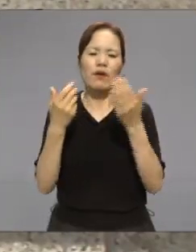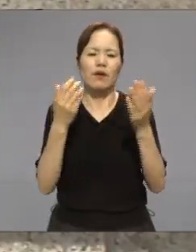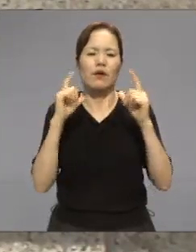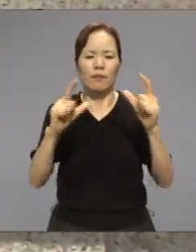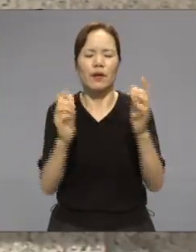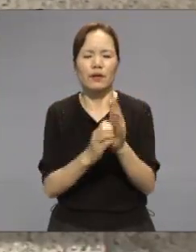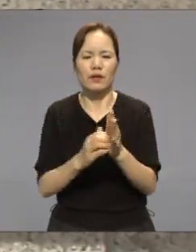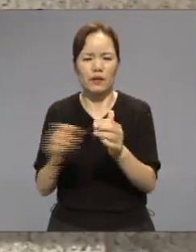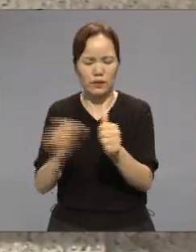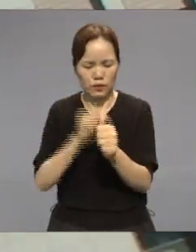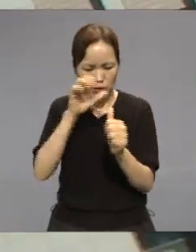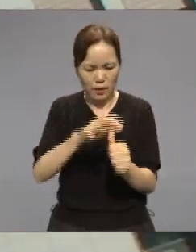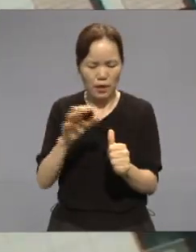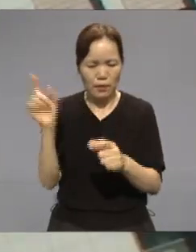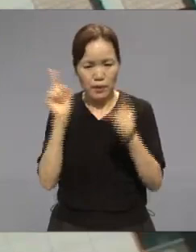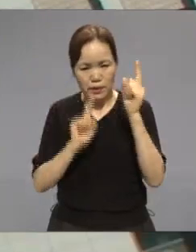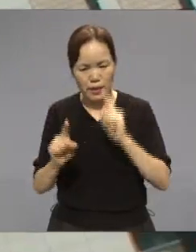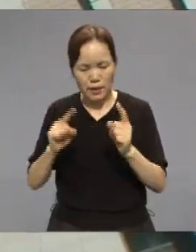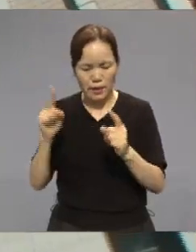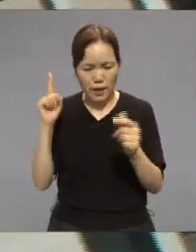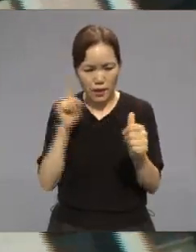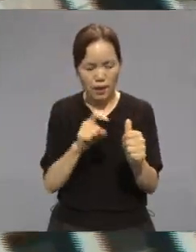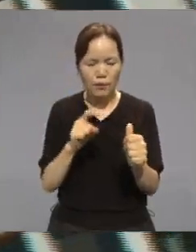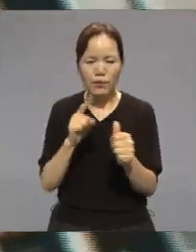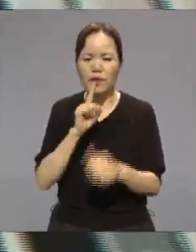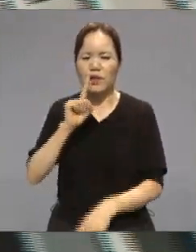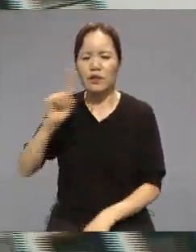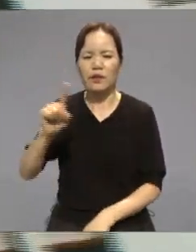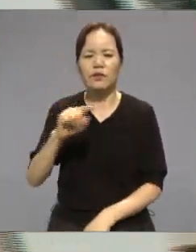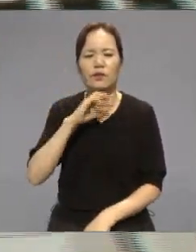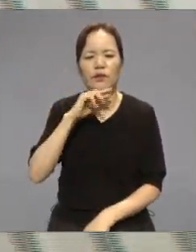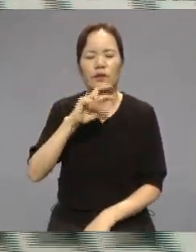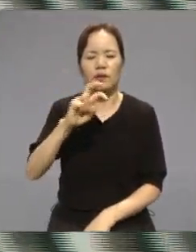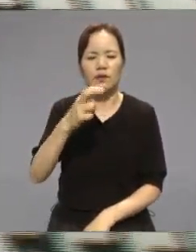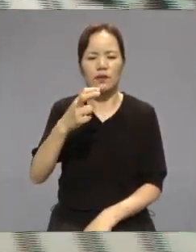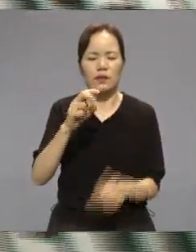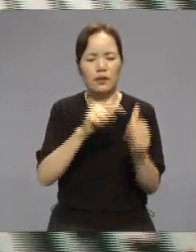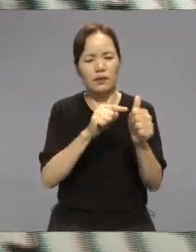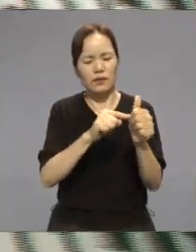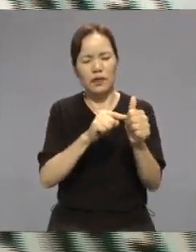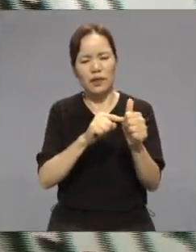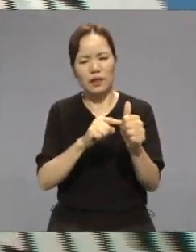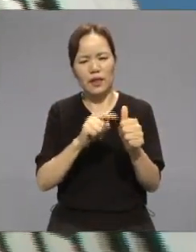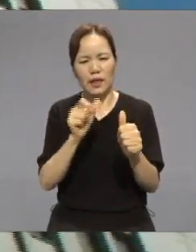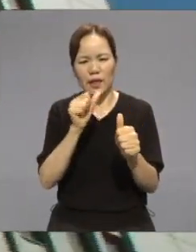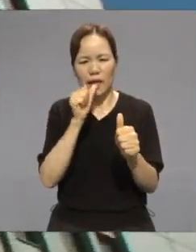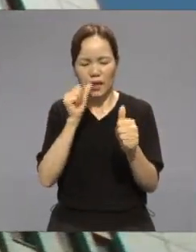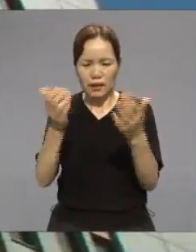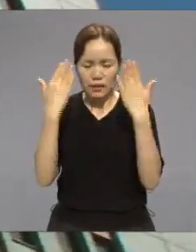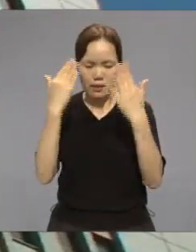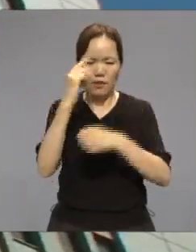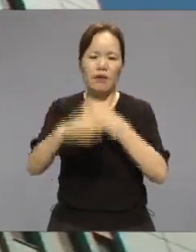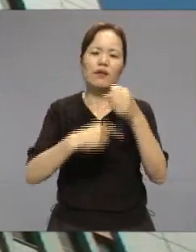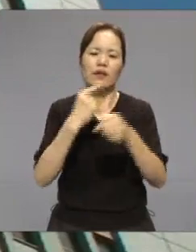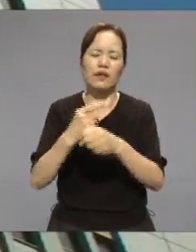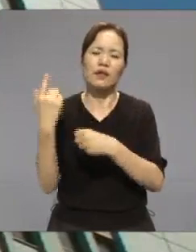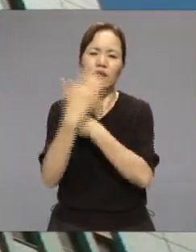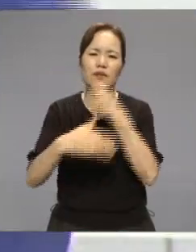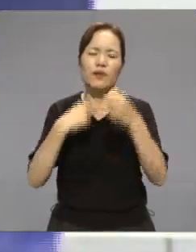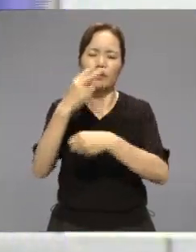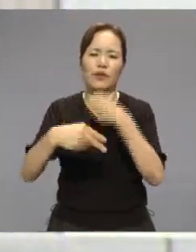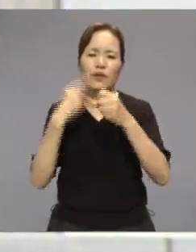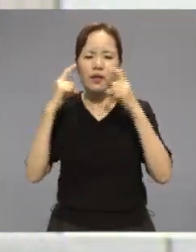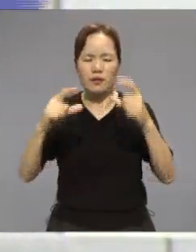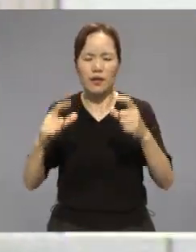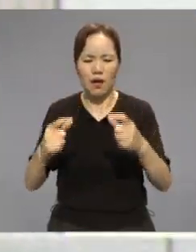감금과 특수상해 등의 혐의로 기소된 스무살 씨에게 징역 1년에 집행유에 2년을 선고하고 사회봉사